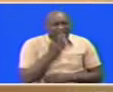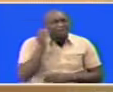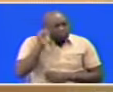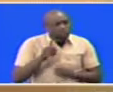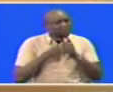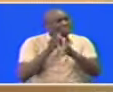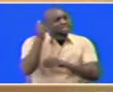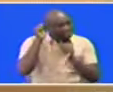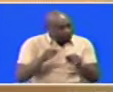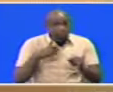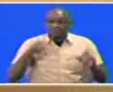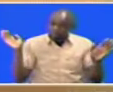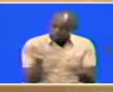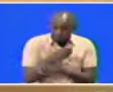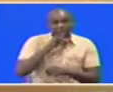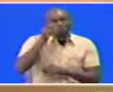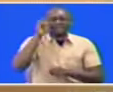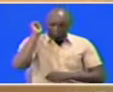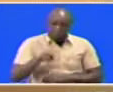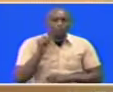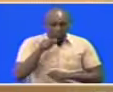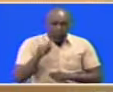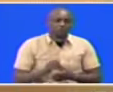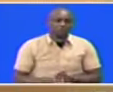mbali na kuiondoa serikali ya Jubilee mamlakani.